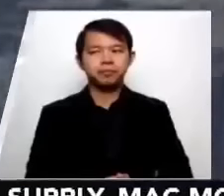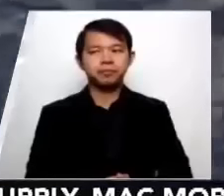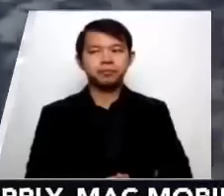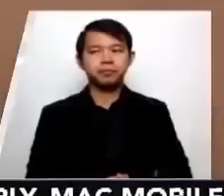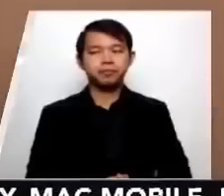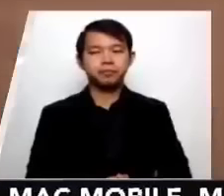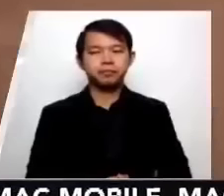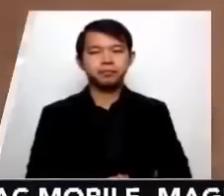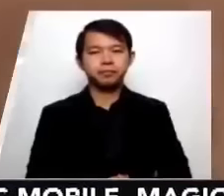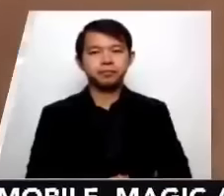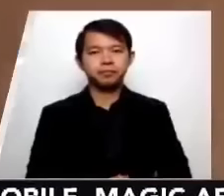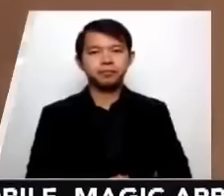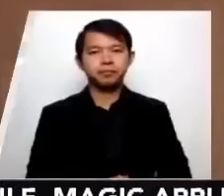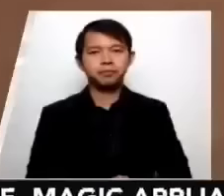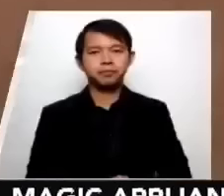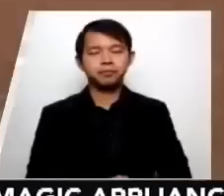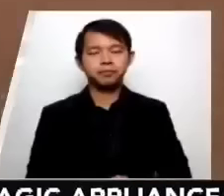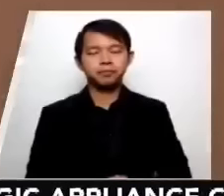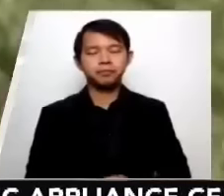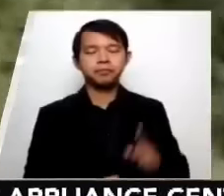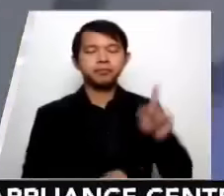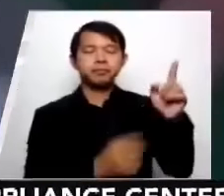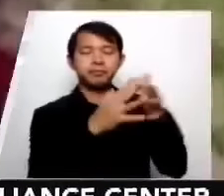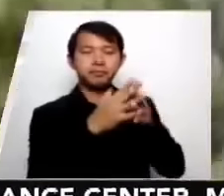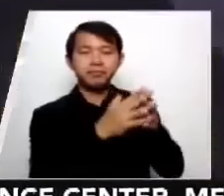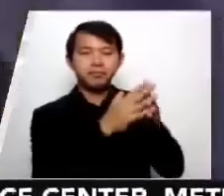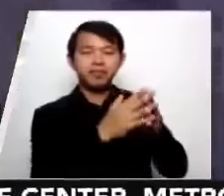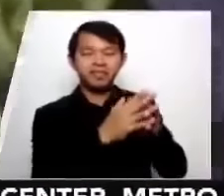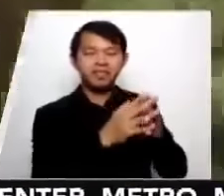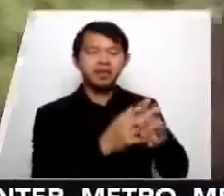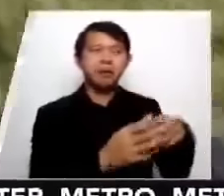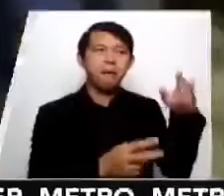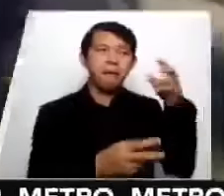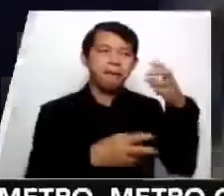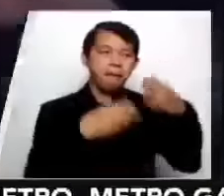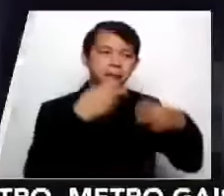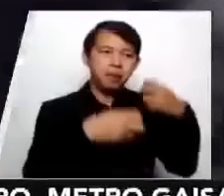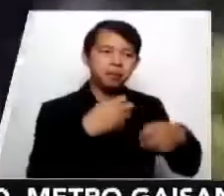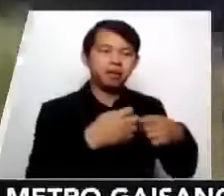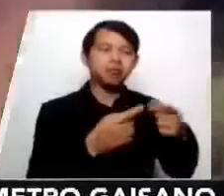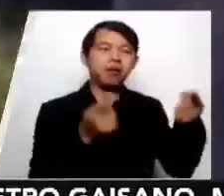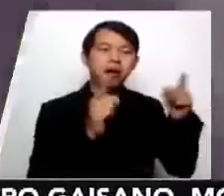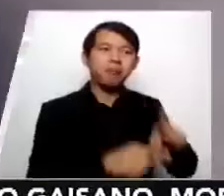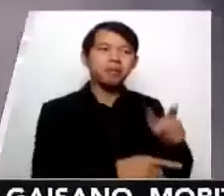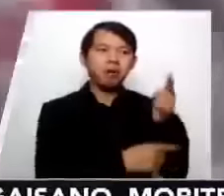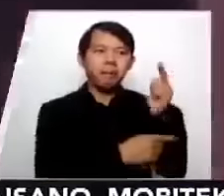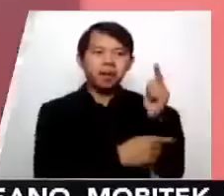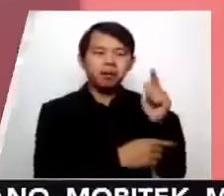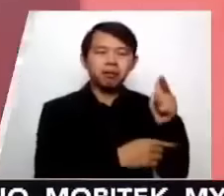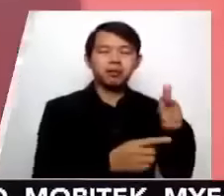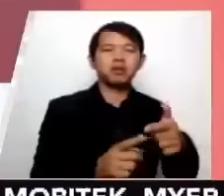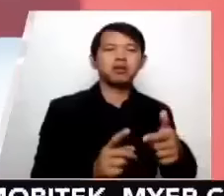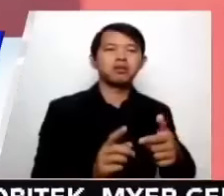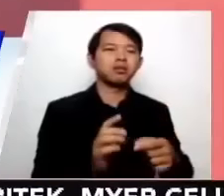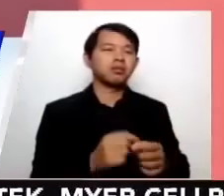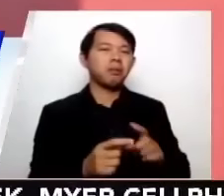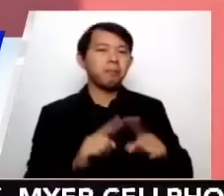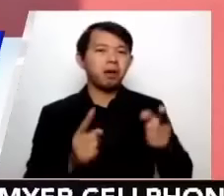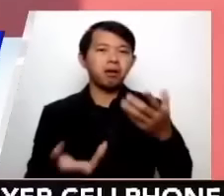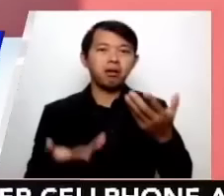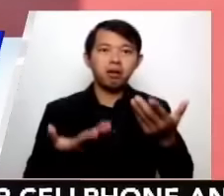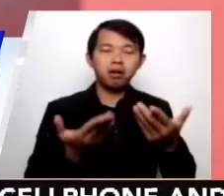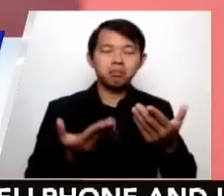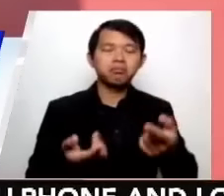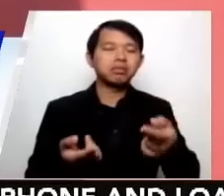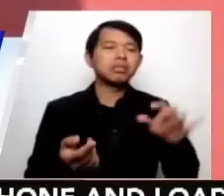Ang problema ng Amerika sa sunod-sunod na pamamaril, pinangangambahan ng isang grupo na maging problema rin sa Pilipinas. Yan ay kapag muling pinayagan